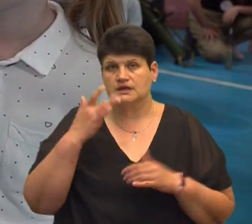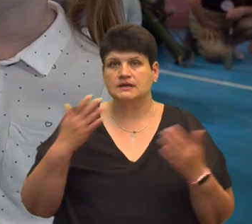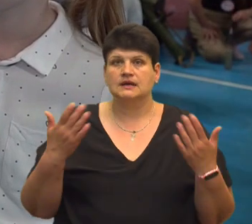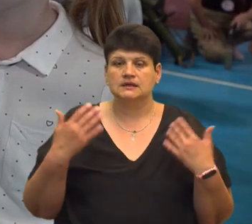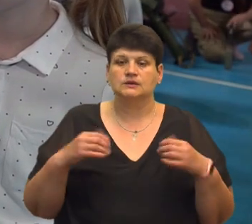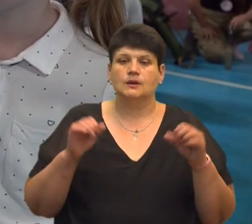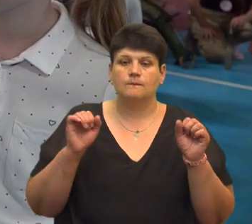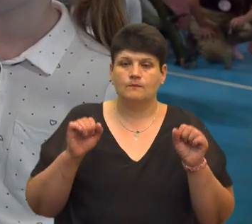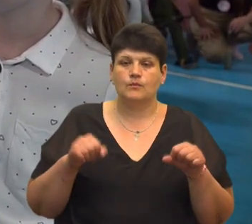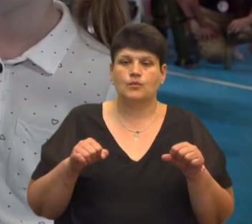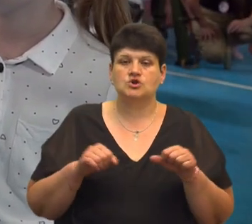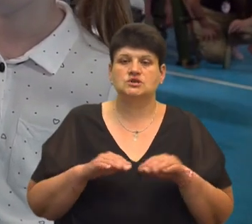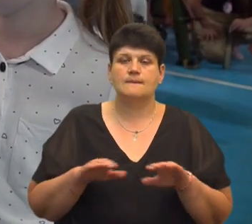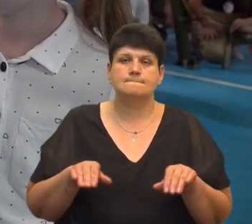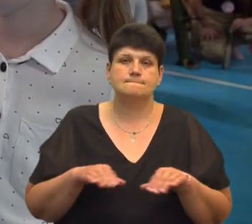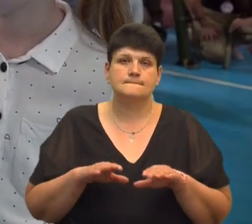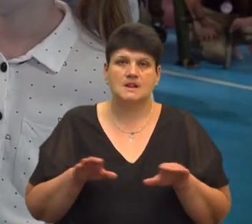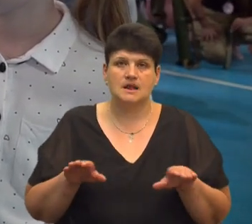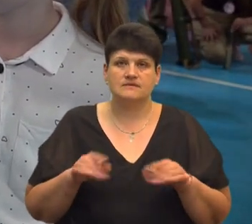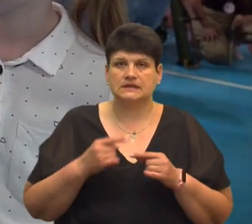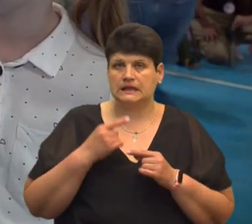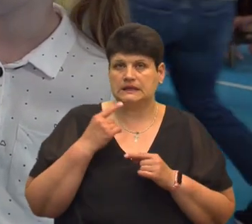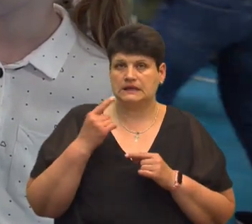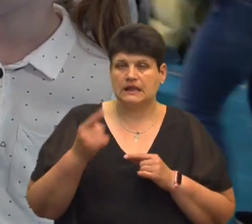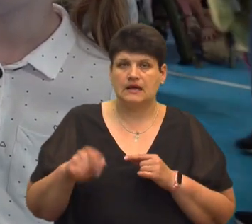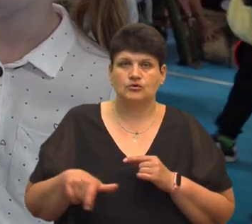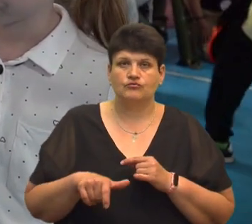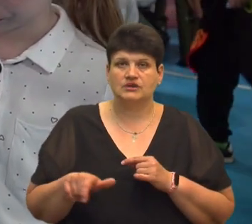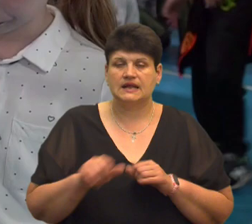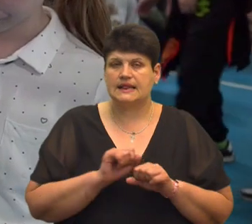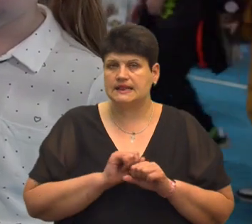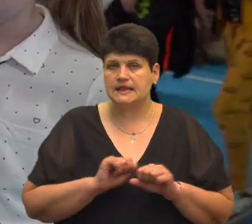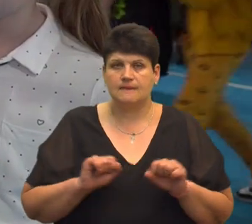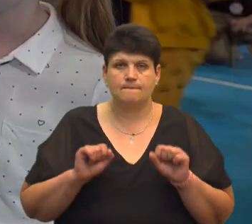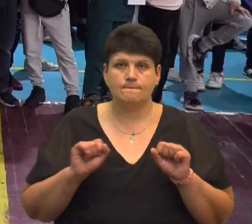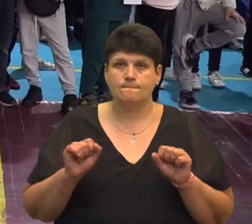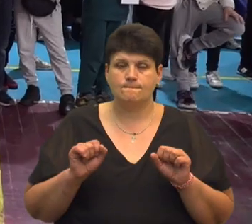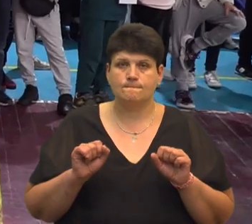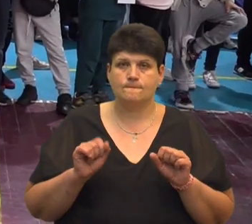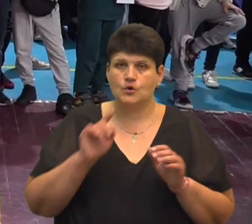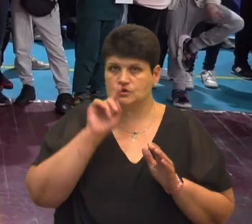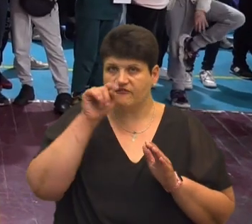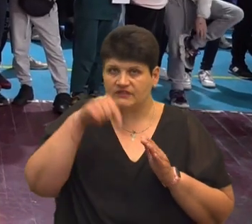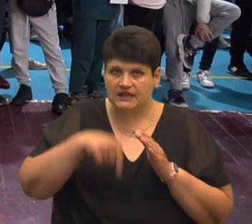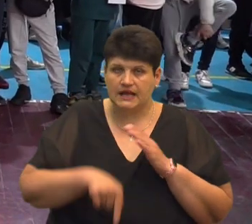можна плавати далеко в річці і не можна понирятися в воду.